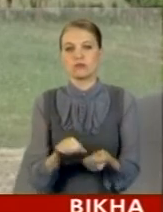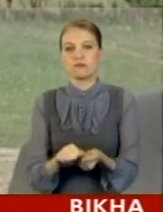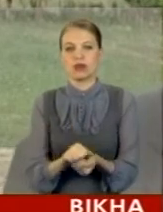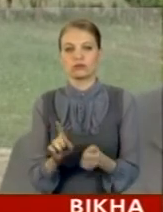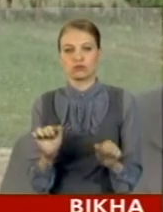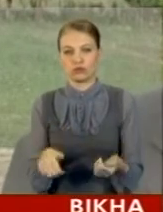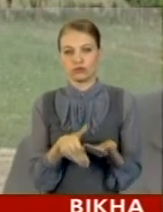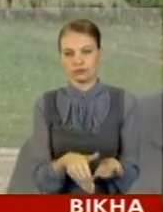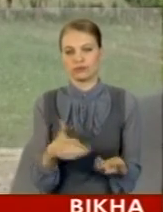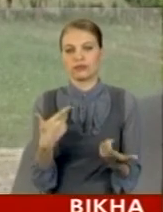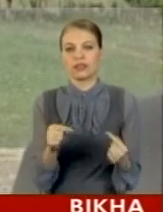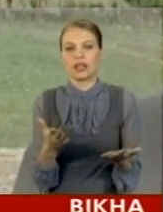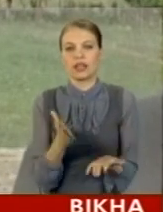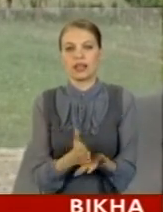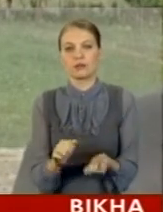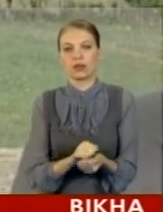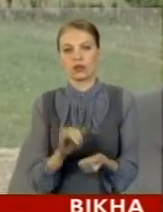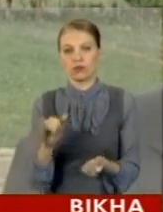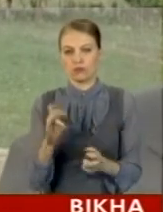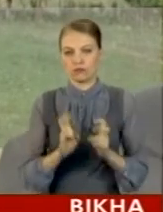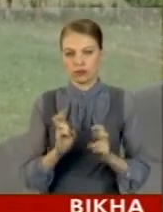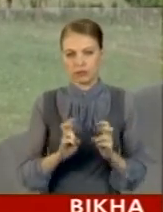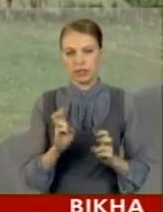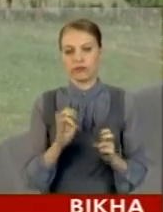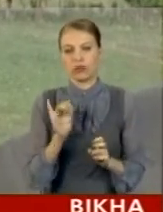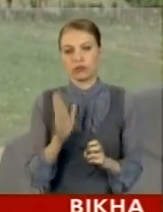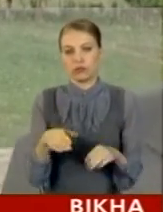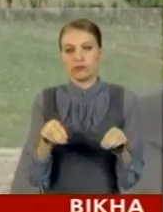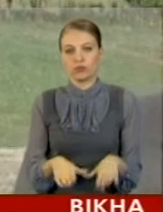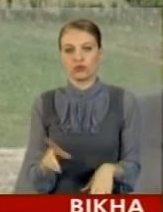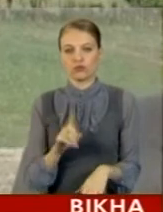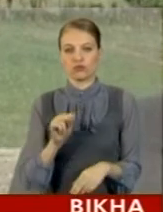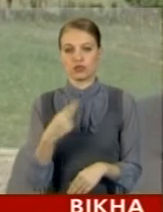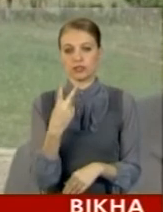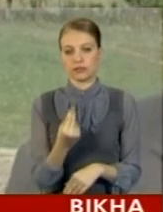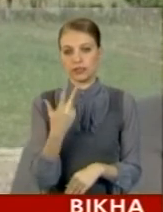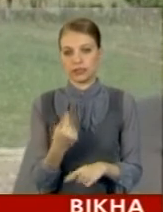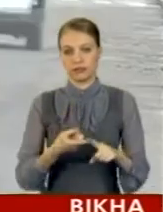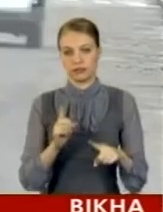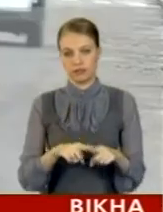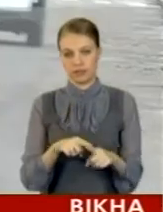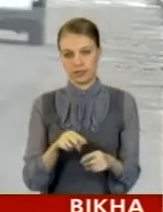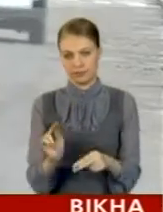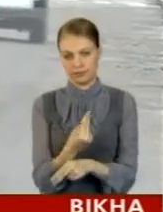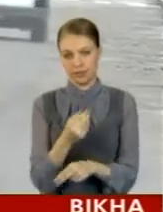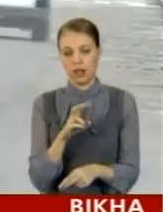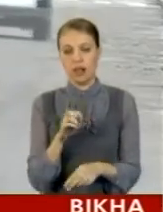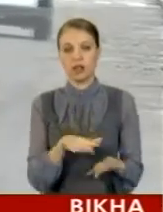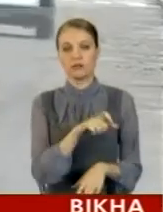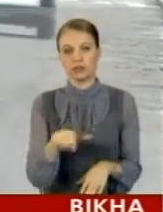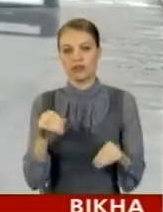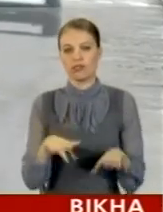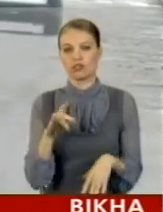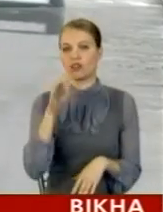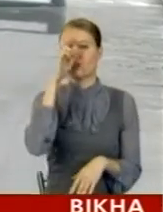матеріалами, де є які матеріали в комунальних підприємствах. І будемо вирішувати, щоб за 2-3 дні це ліквідувати. Та містяни вирішили на